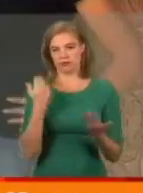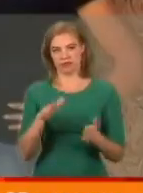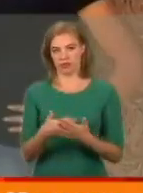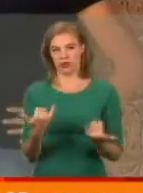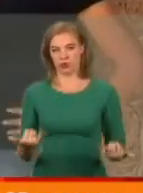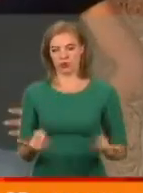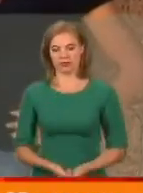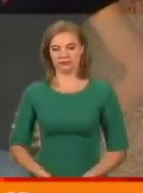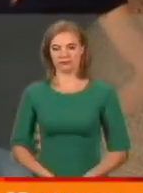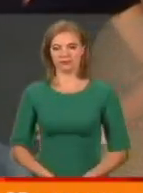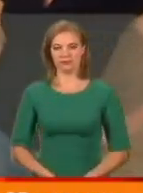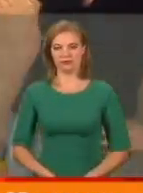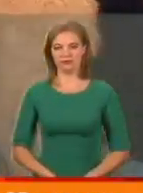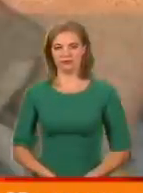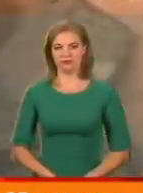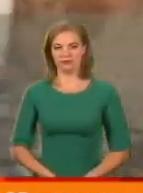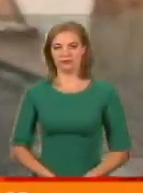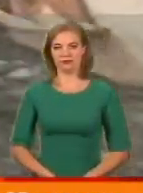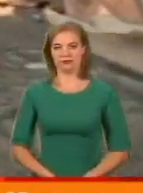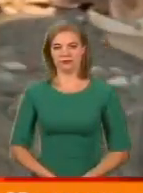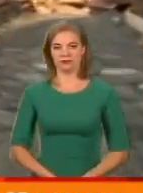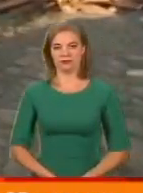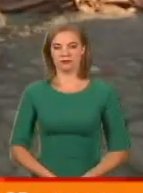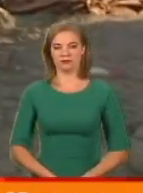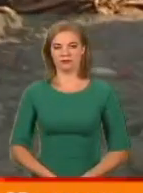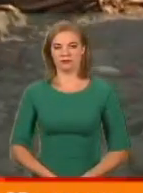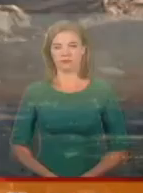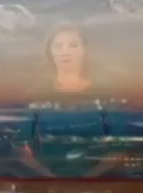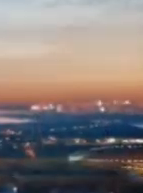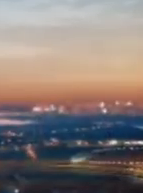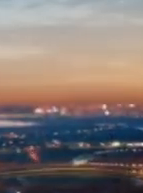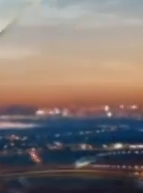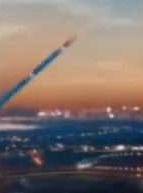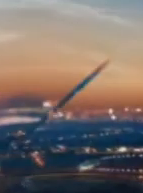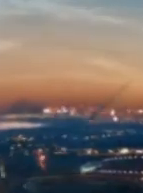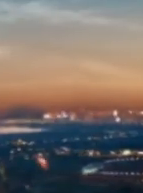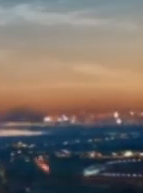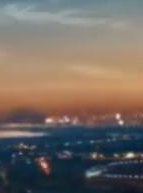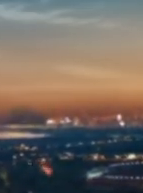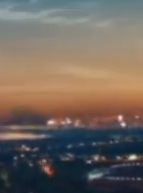досі. Марія Малевська, Олександр Бринза, Валентин Резніченко, програма «Вікна», СТБ.